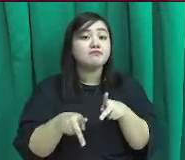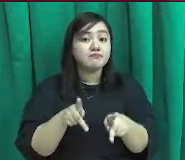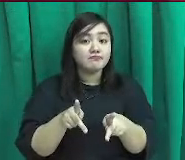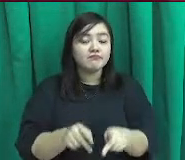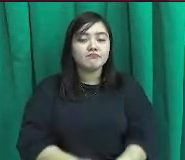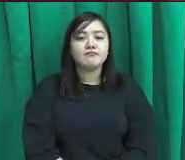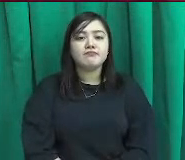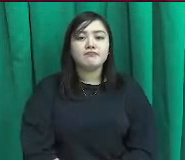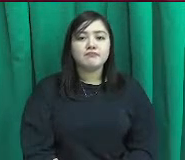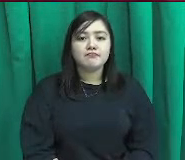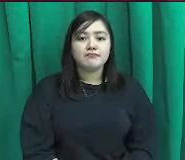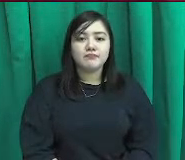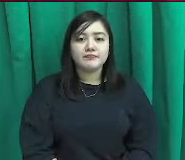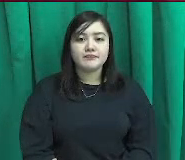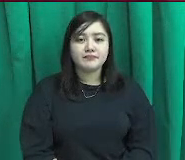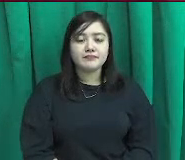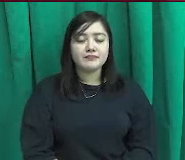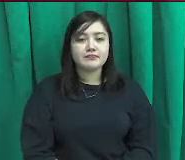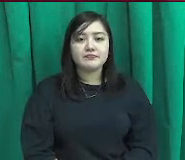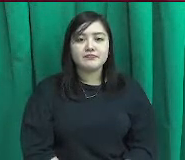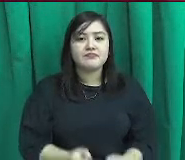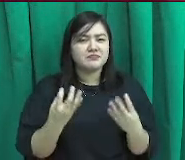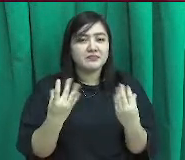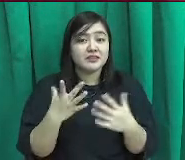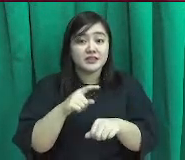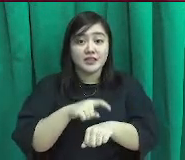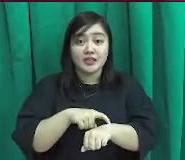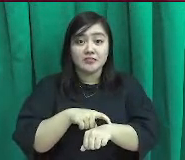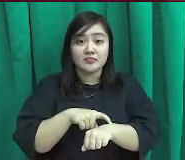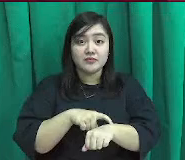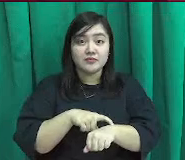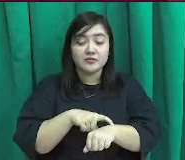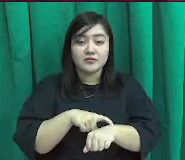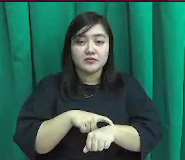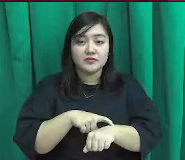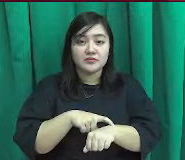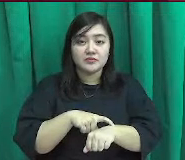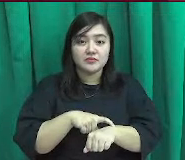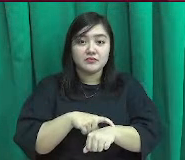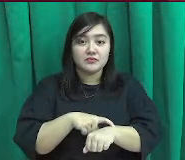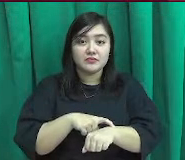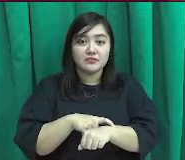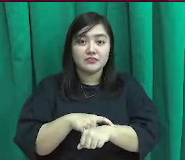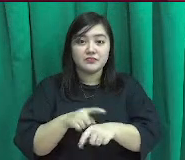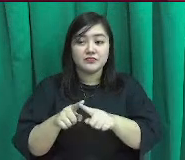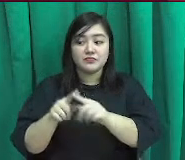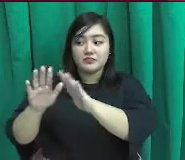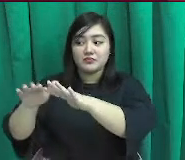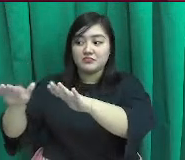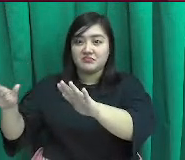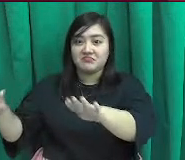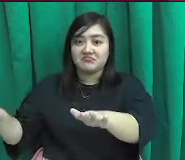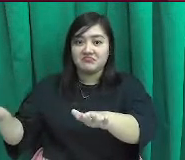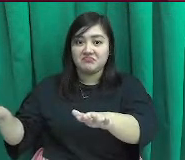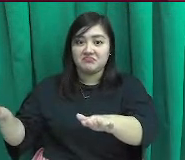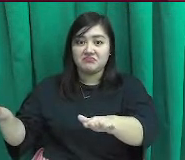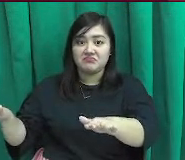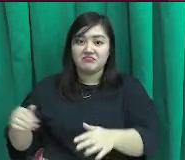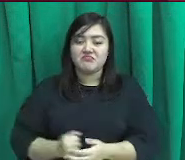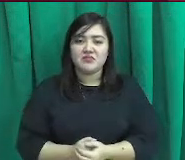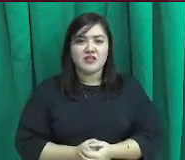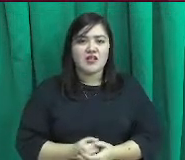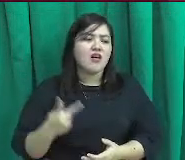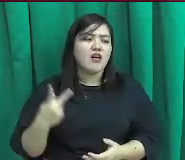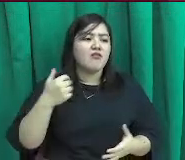yung nagiging many times, actually, pagdating sa mga anak, doon merong hindi pinagkakaintindihan.